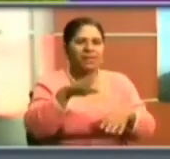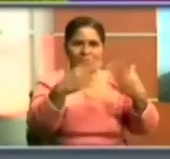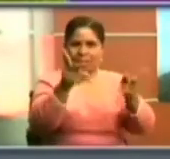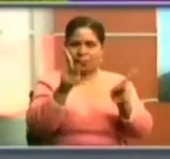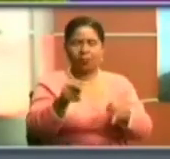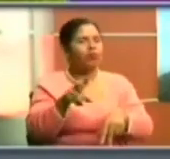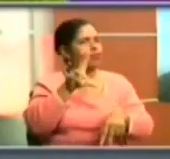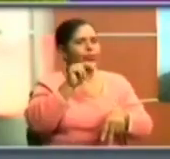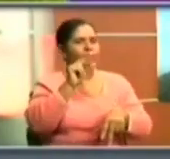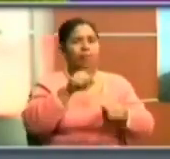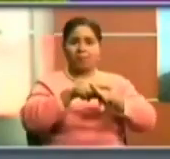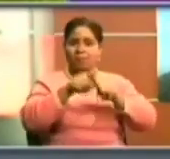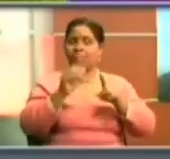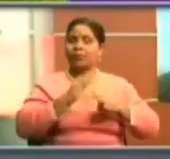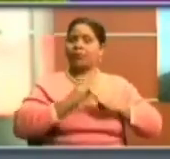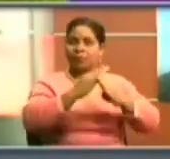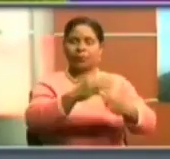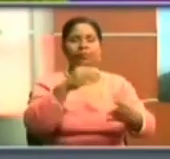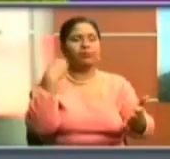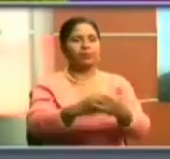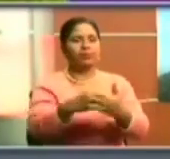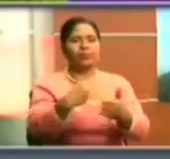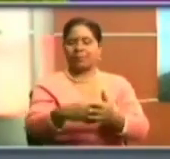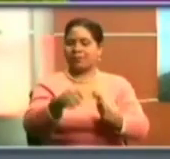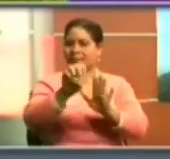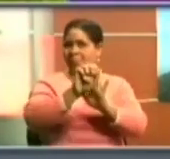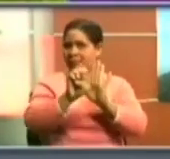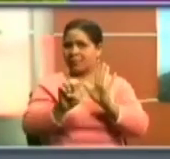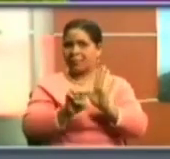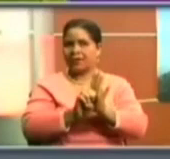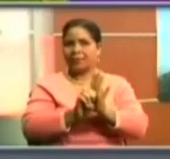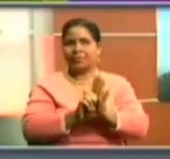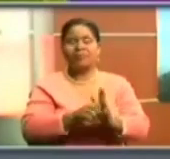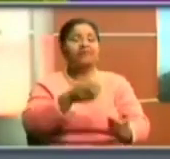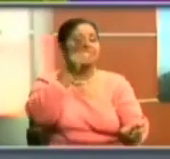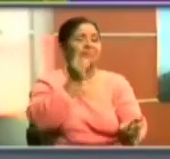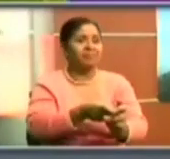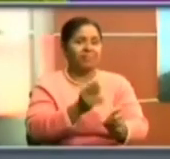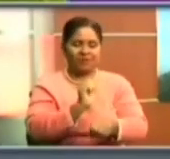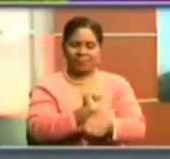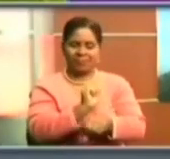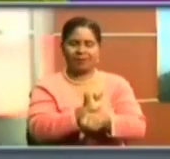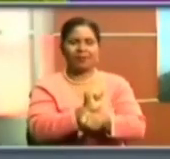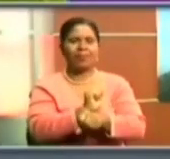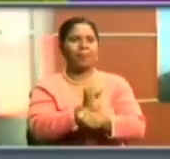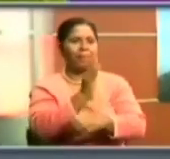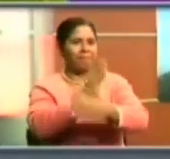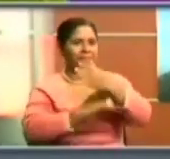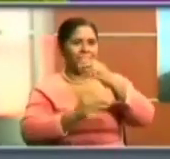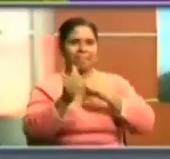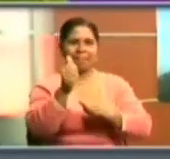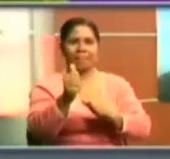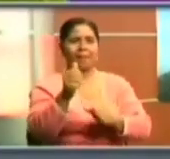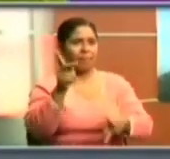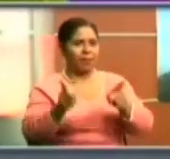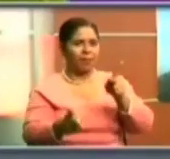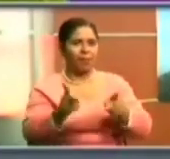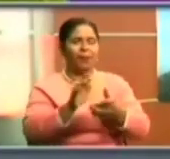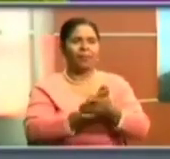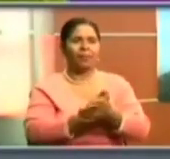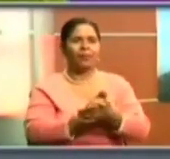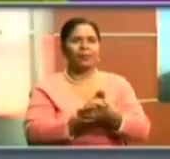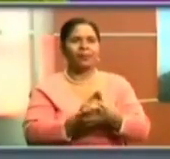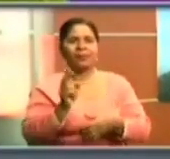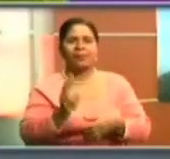son lutte pour nous faire l'argent, l'État, rester pour faire travail, pas là, travail peuple là. Cette